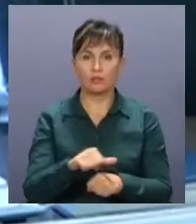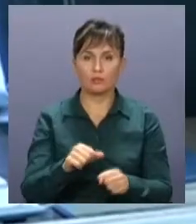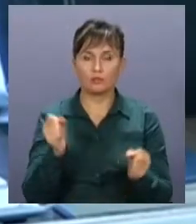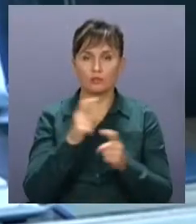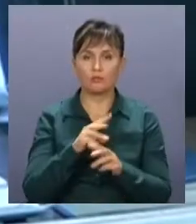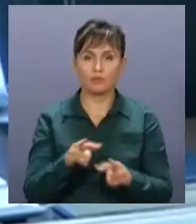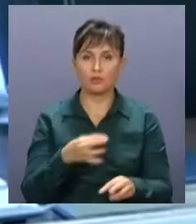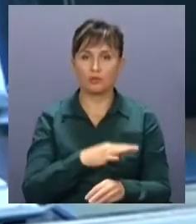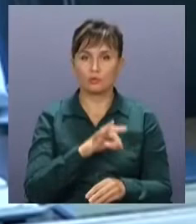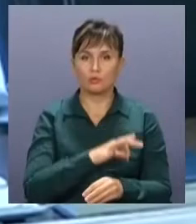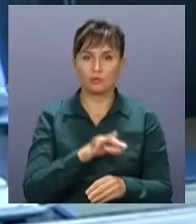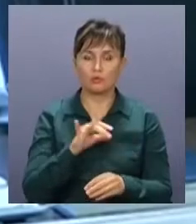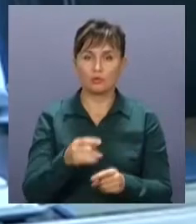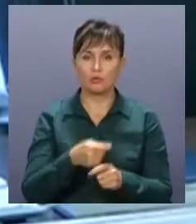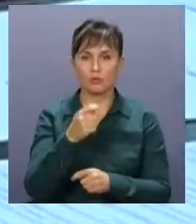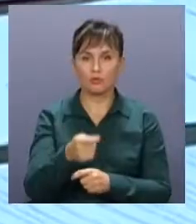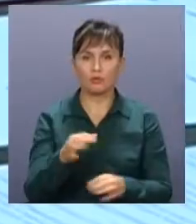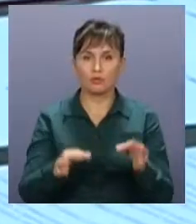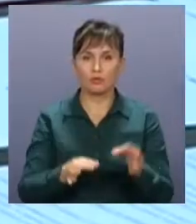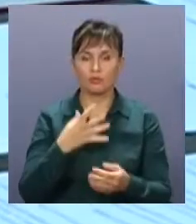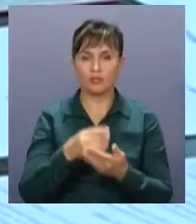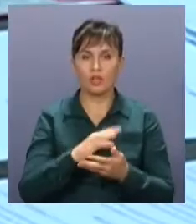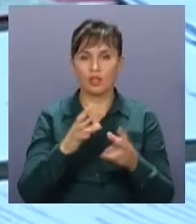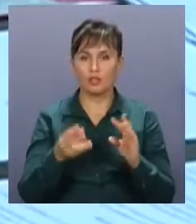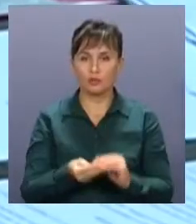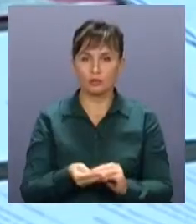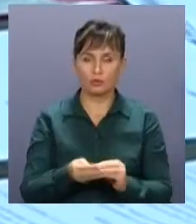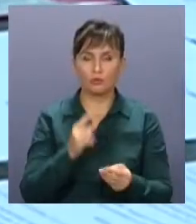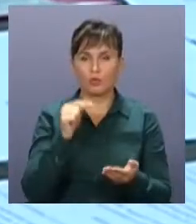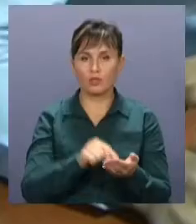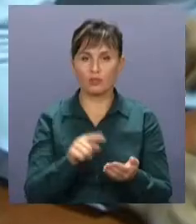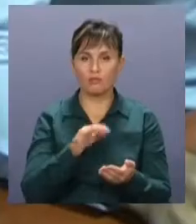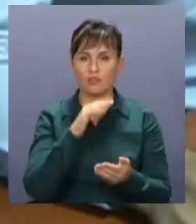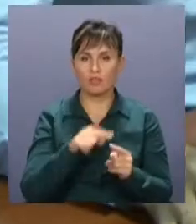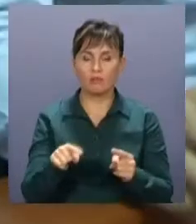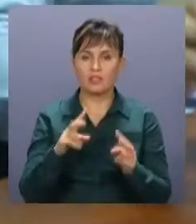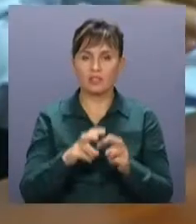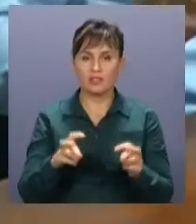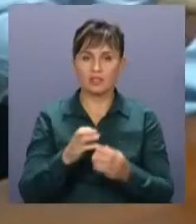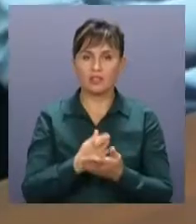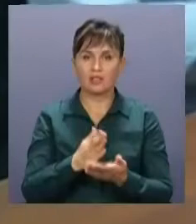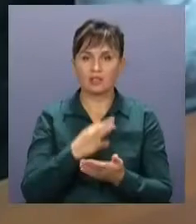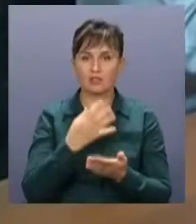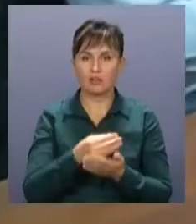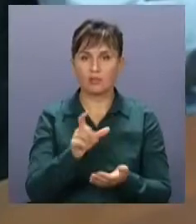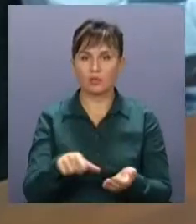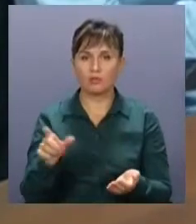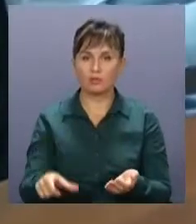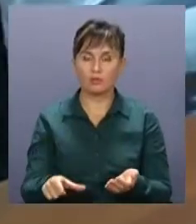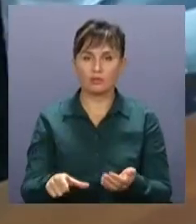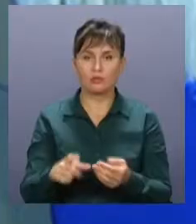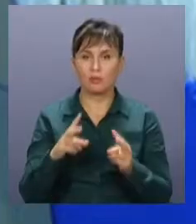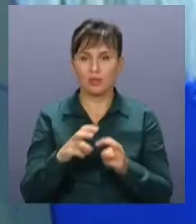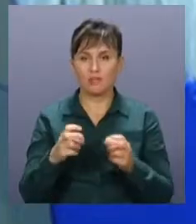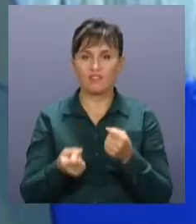в Министерстве юстиции и подали в суд. В своих отчетах юрконсульты указали, что во время следствия находились со своими клиентами. Но в ходе